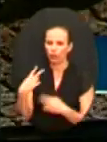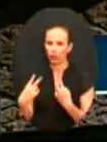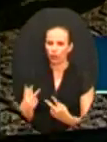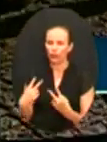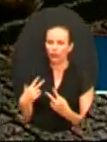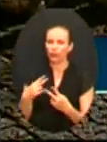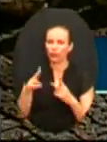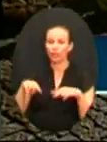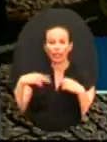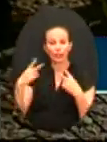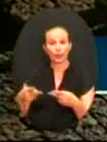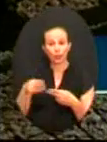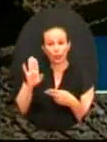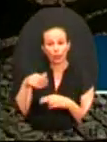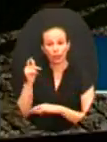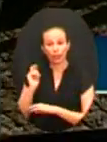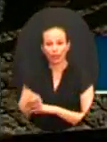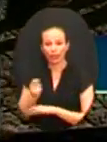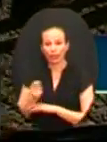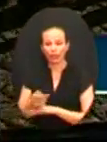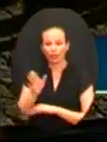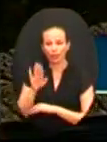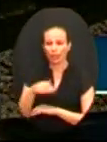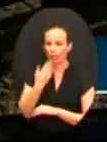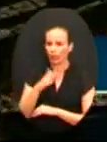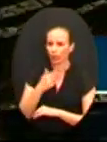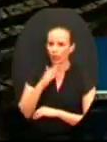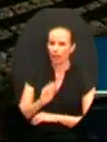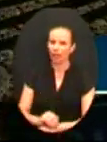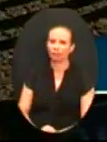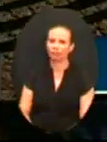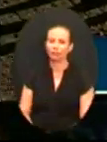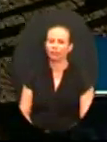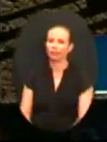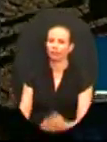יחזרו שוב ושוב גם לכנסת וגם לירושלים כולם. תודה רבה לך.